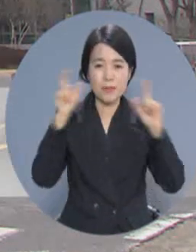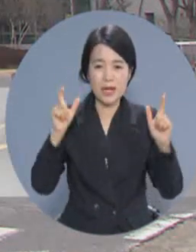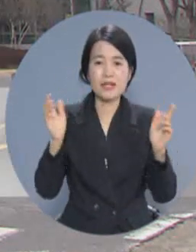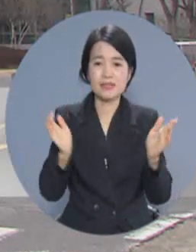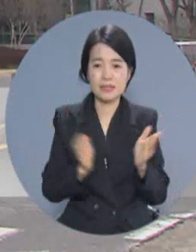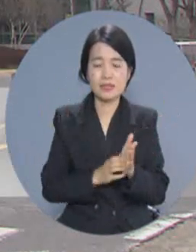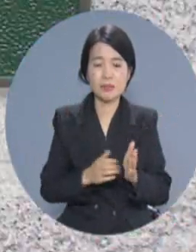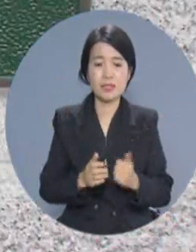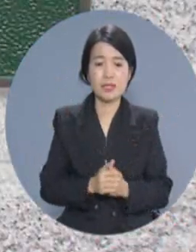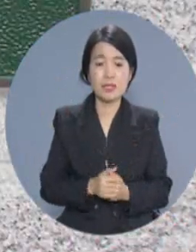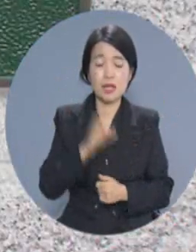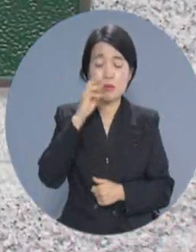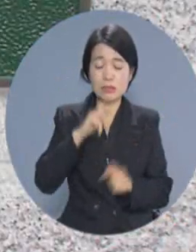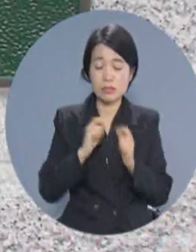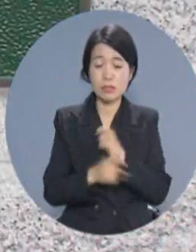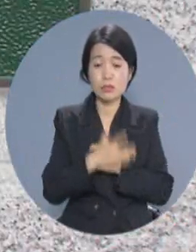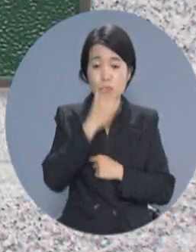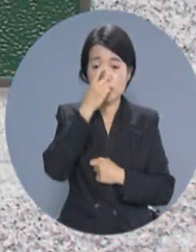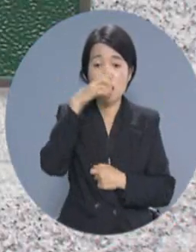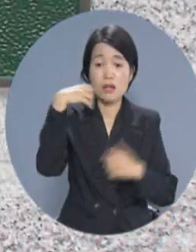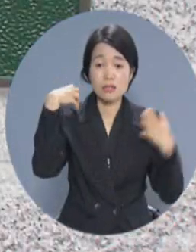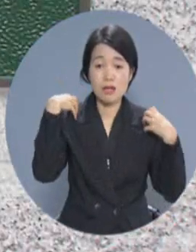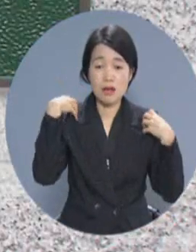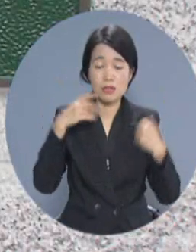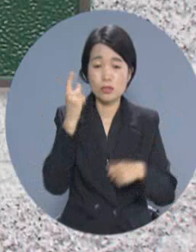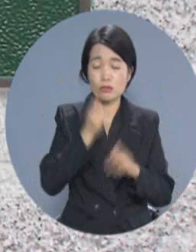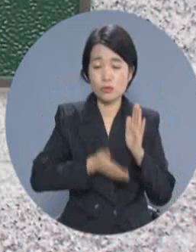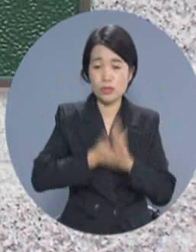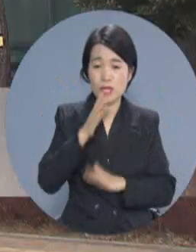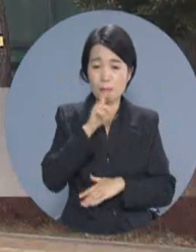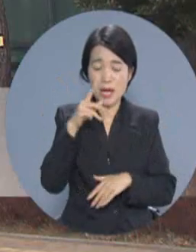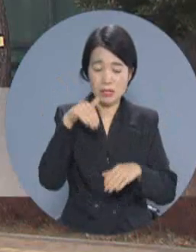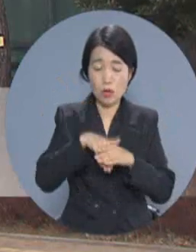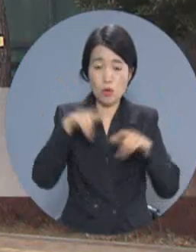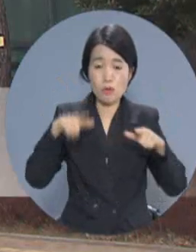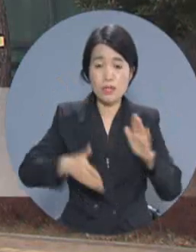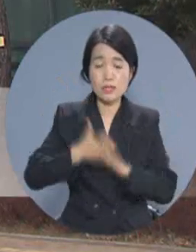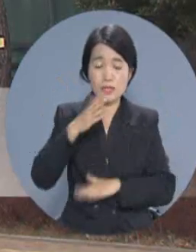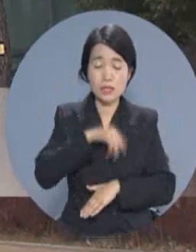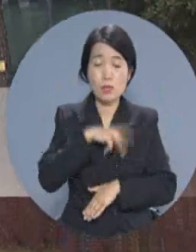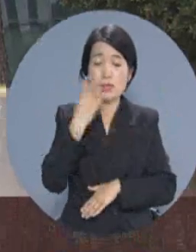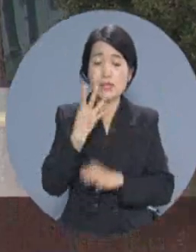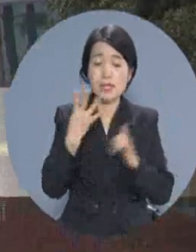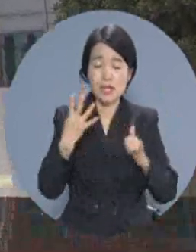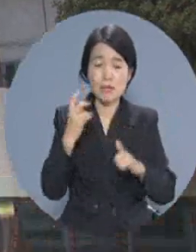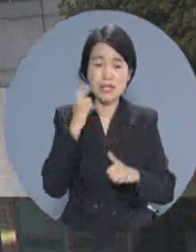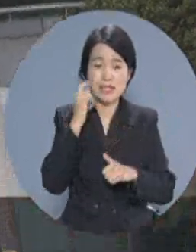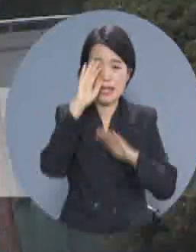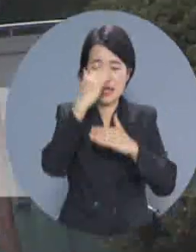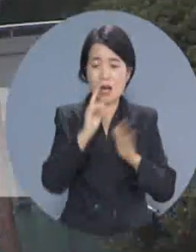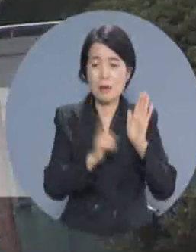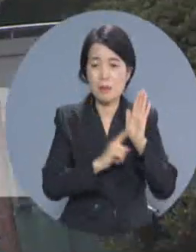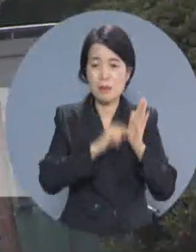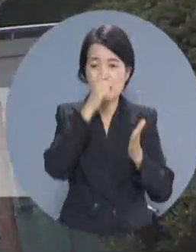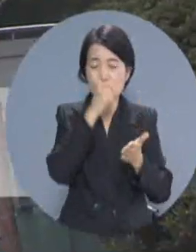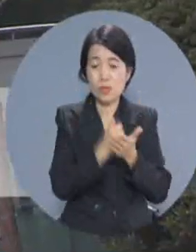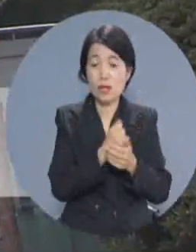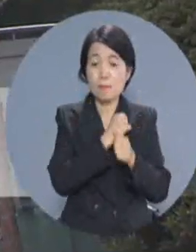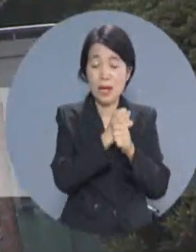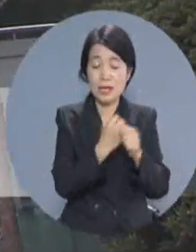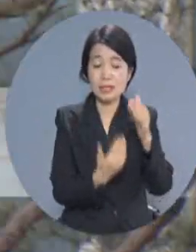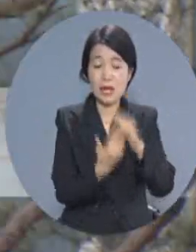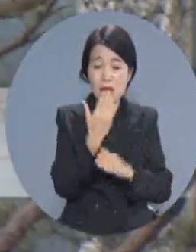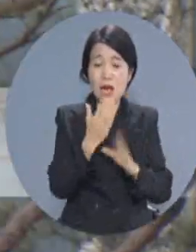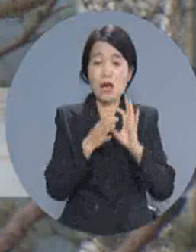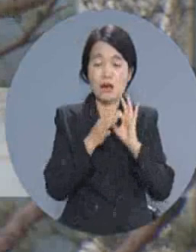종결했습니다. 광주지검 순천지청은 여수시 마선거구 시의원 4명이 허위사실 공표 등의 혐의로 송치된